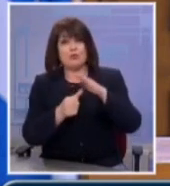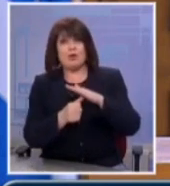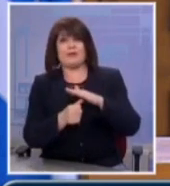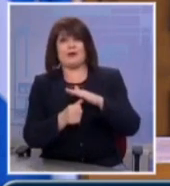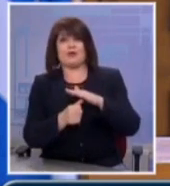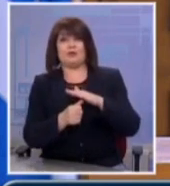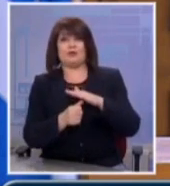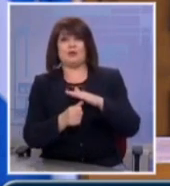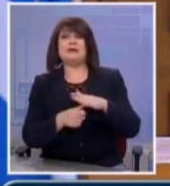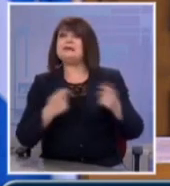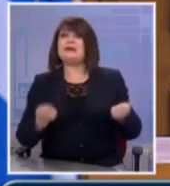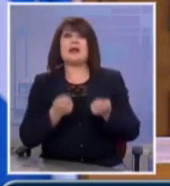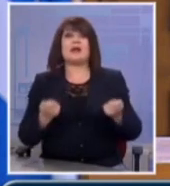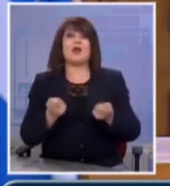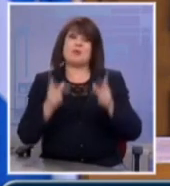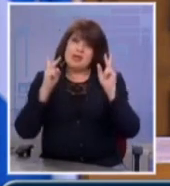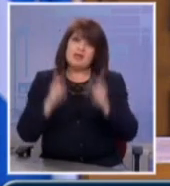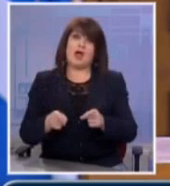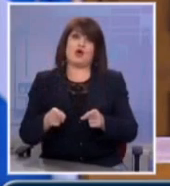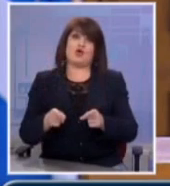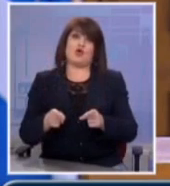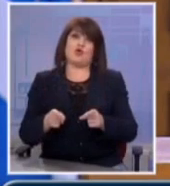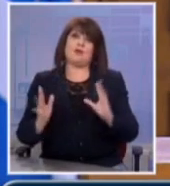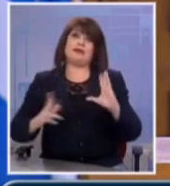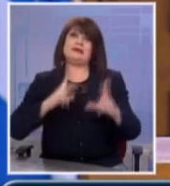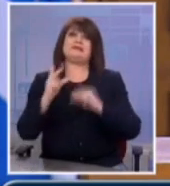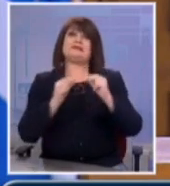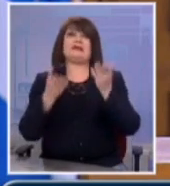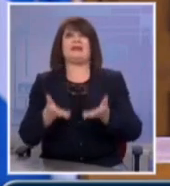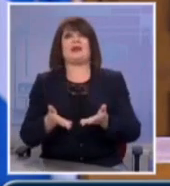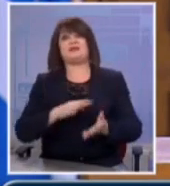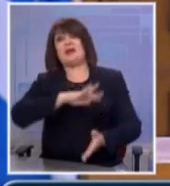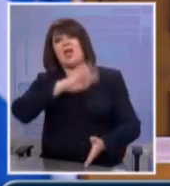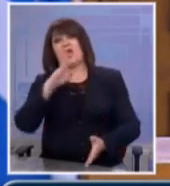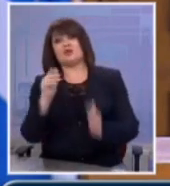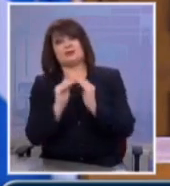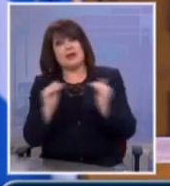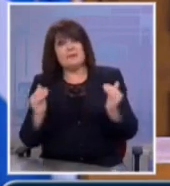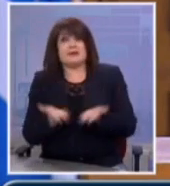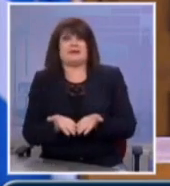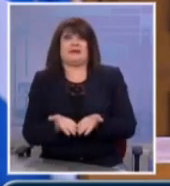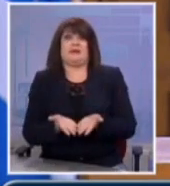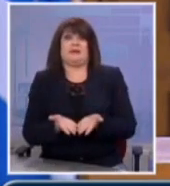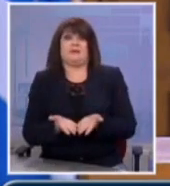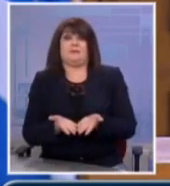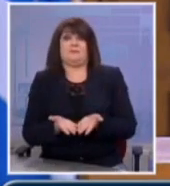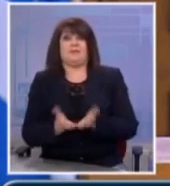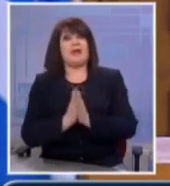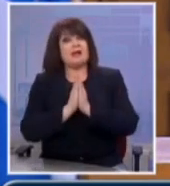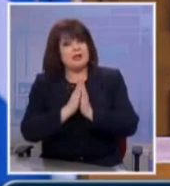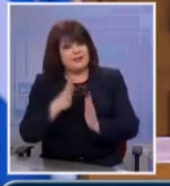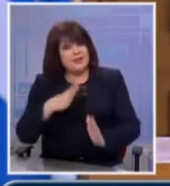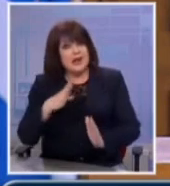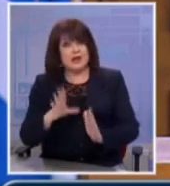Προεδρείο να προβεί σε διακοπή της συνεδρίασης μέχρι να ηρεμήσουν τα πράγματα. Θα ήθελα